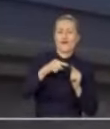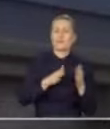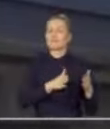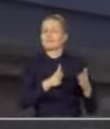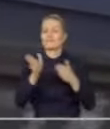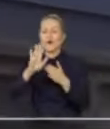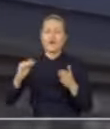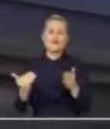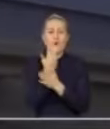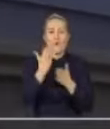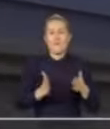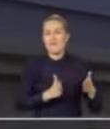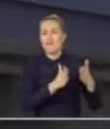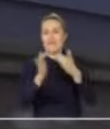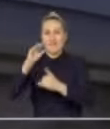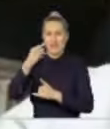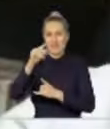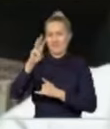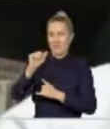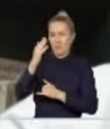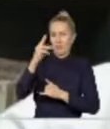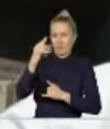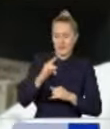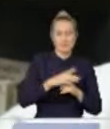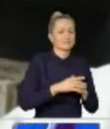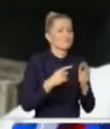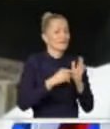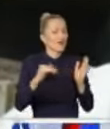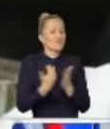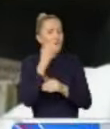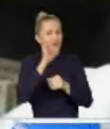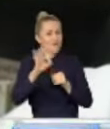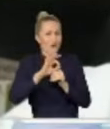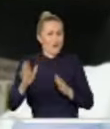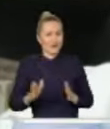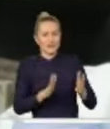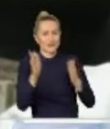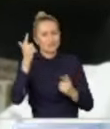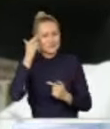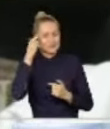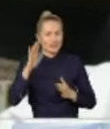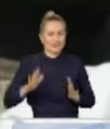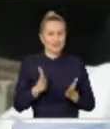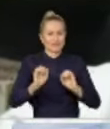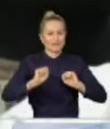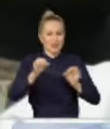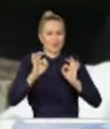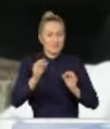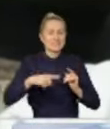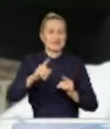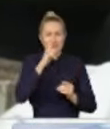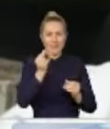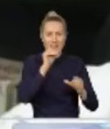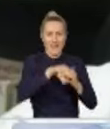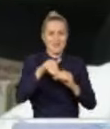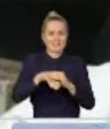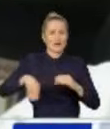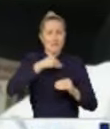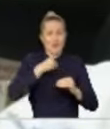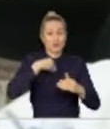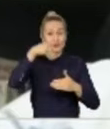jedwabny szlak. Projekt nowego jedwabnego szlaku działa świetnie, tak się wydaje. Mamy w Polsce coraz więcej inwestycji, szczególnie na południu